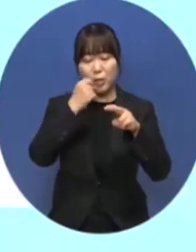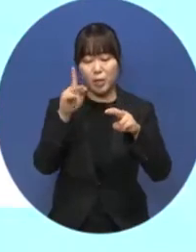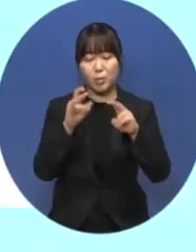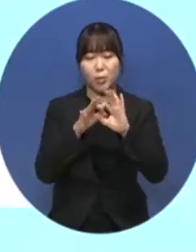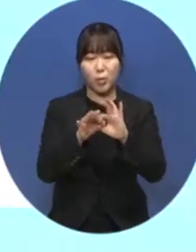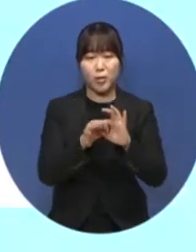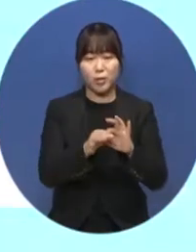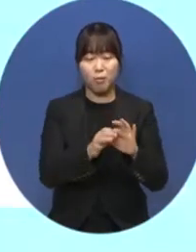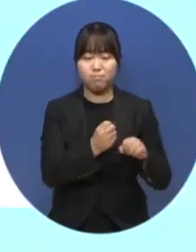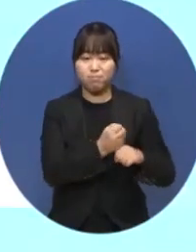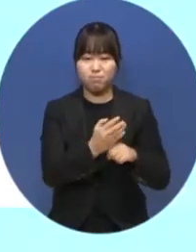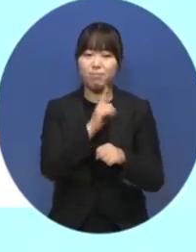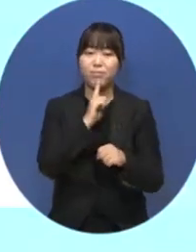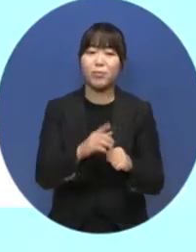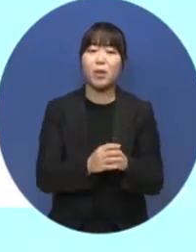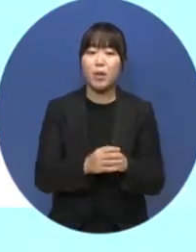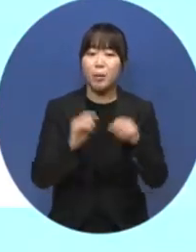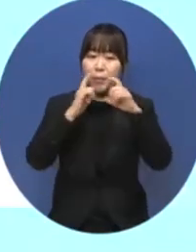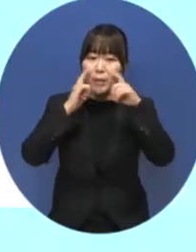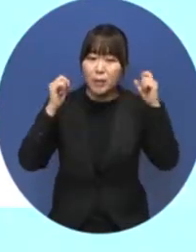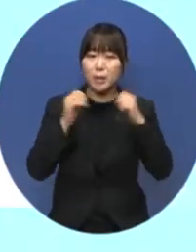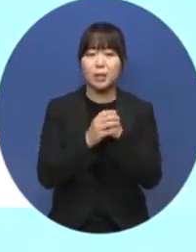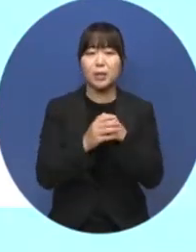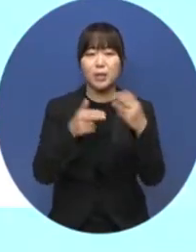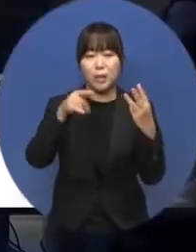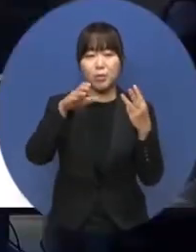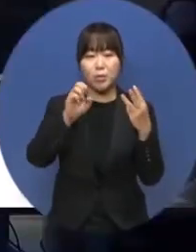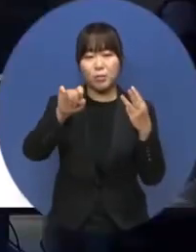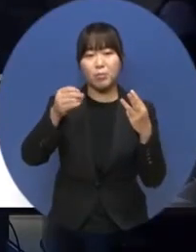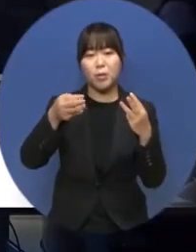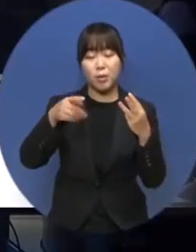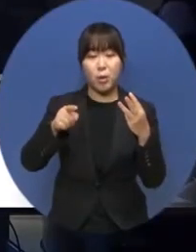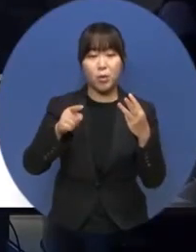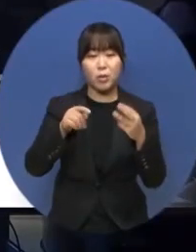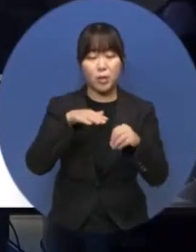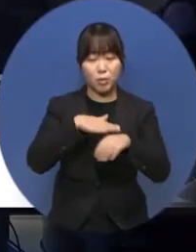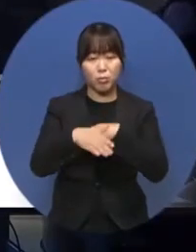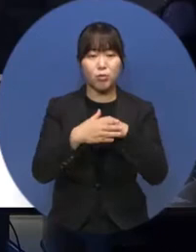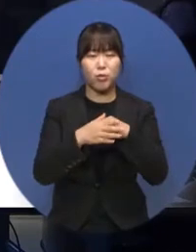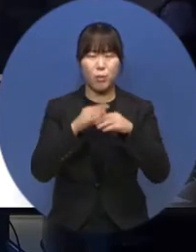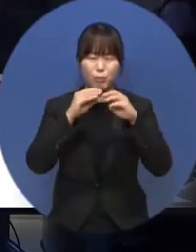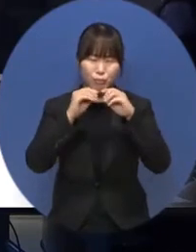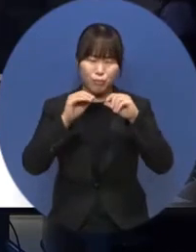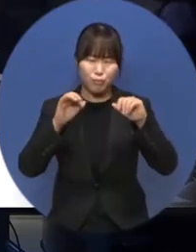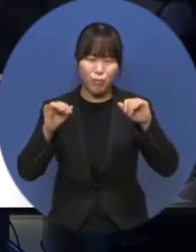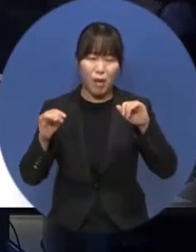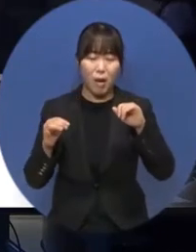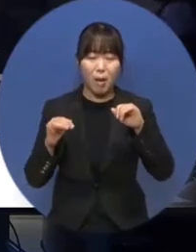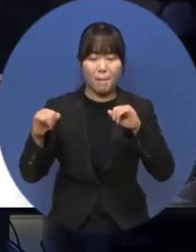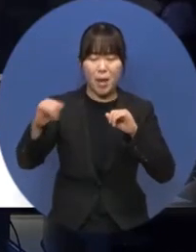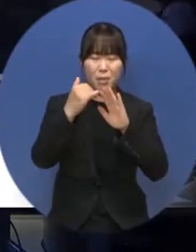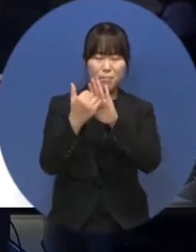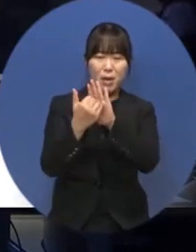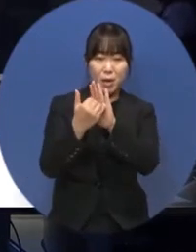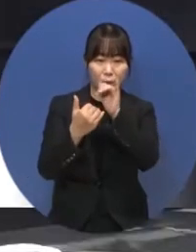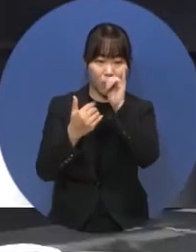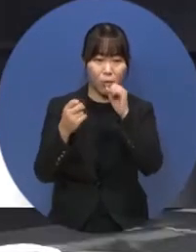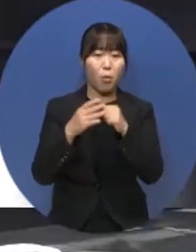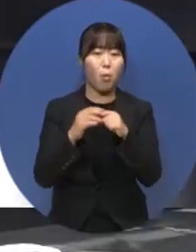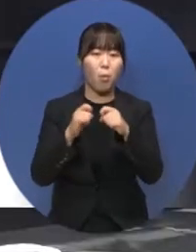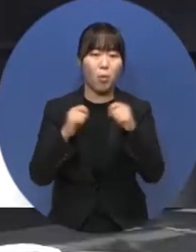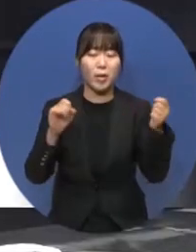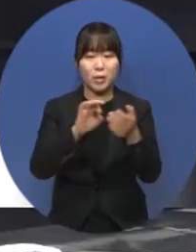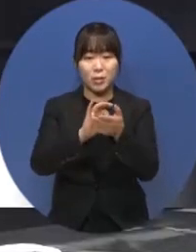한편 이날 기부된 은나노 마스크는 3중 필터 구조로 먼지와 바이러스 침투를 방지할 뿐 아니라